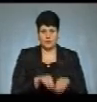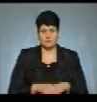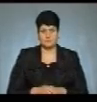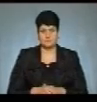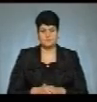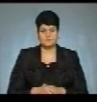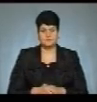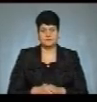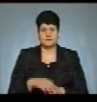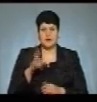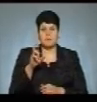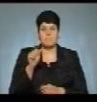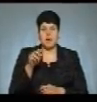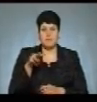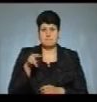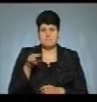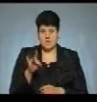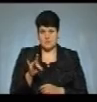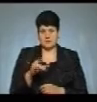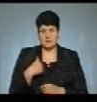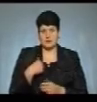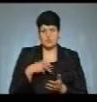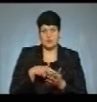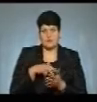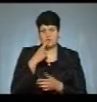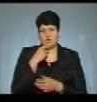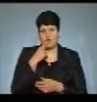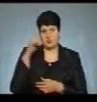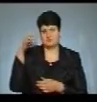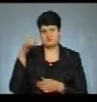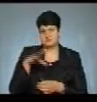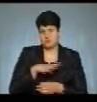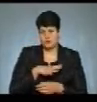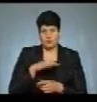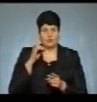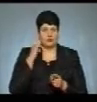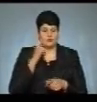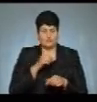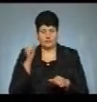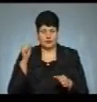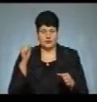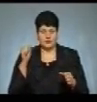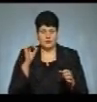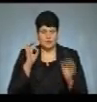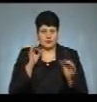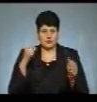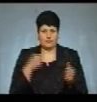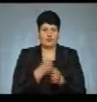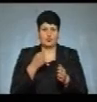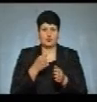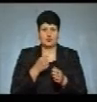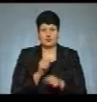Був бампер пошкоджений, і все. Я стояв на червоне світло, почув звук, все, зупинився. І...